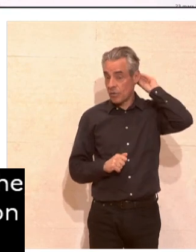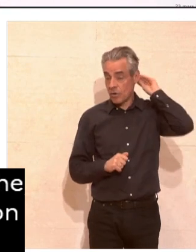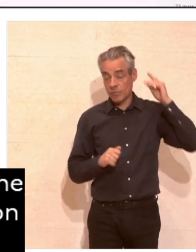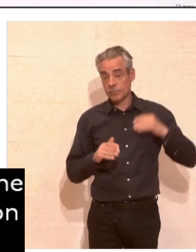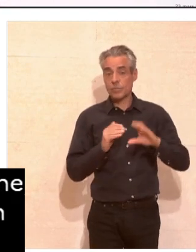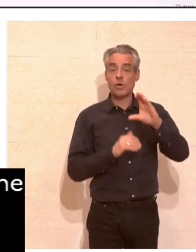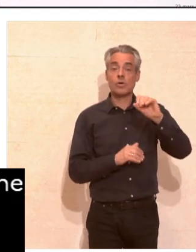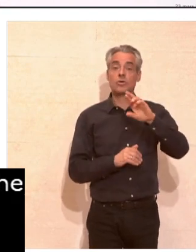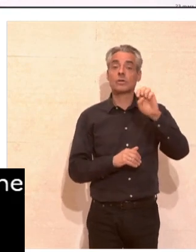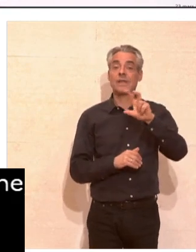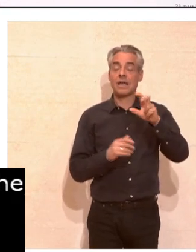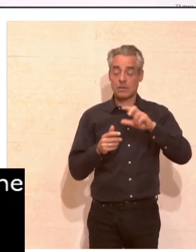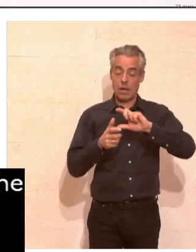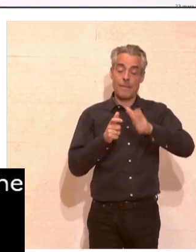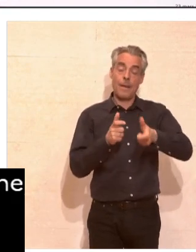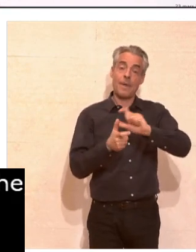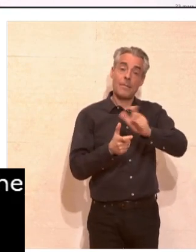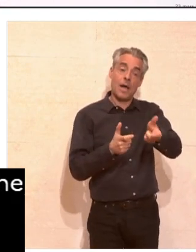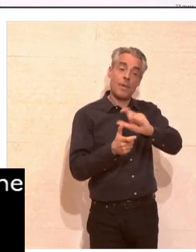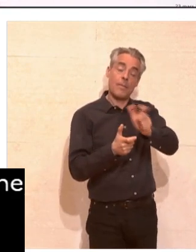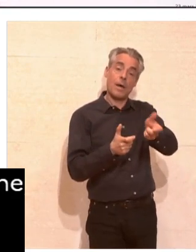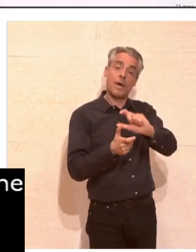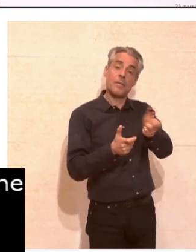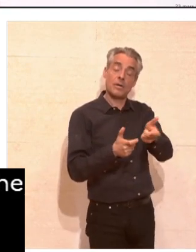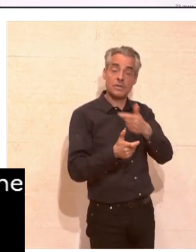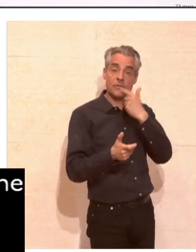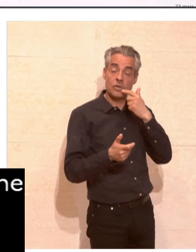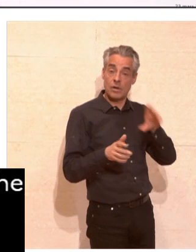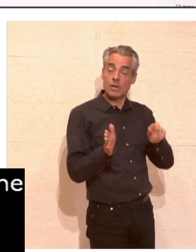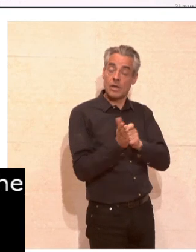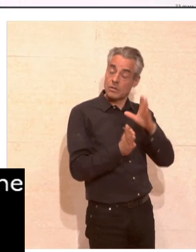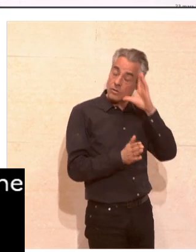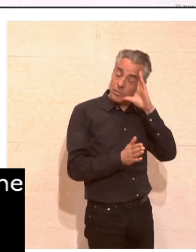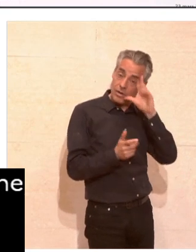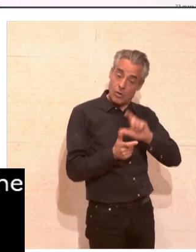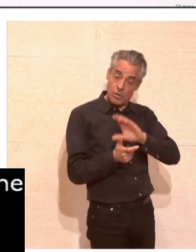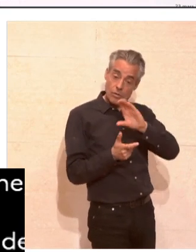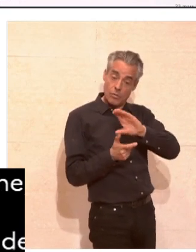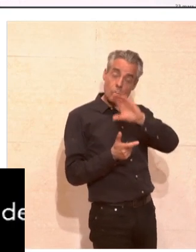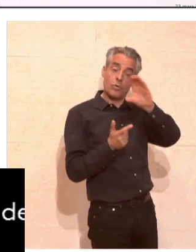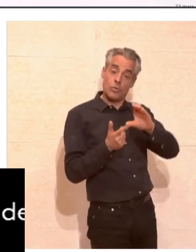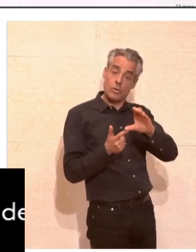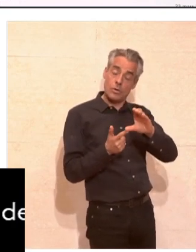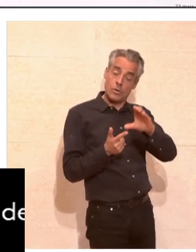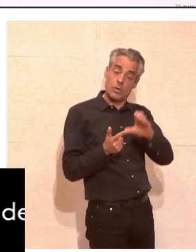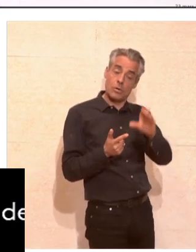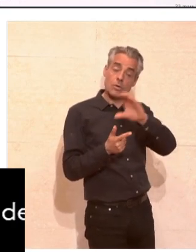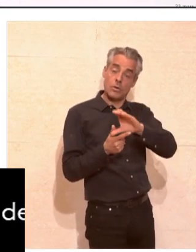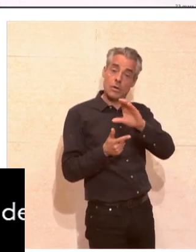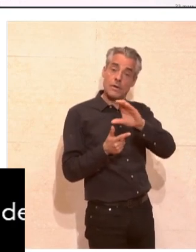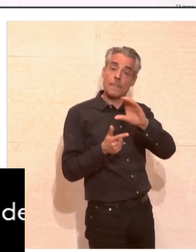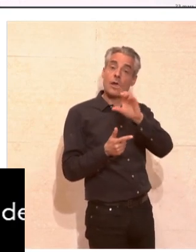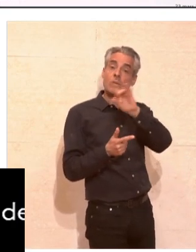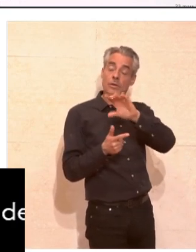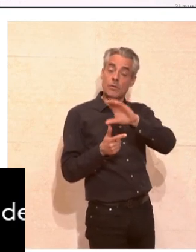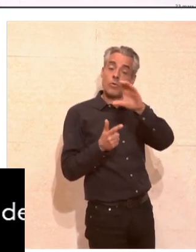le cortex, et c'est cette idée qu'on rejoue donc, par des activations dans l'hippocampe pendant le sommeil et que ça va être transféré dans les régions corticales